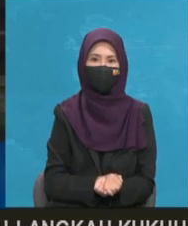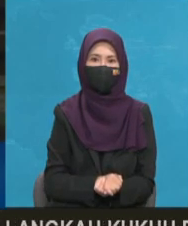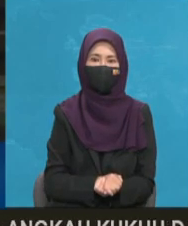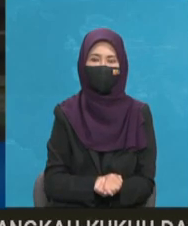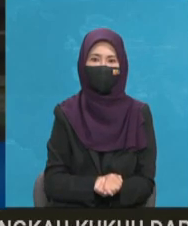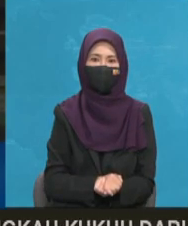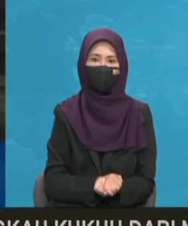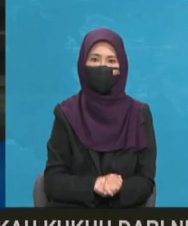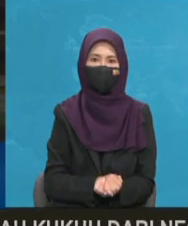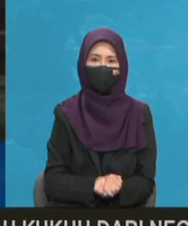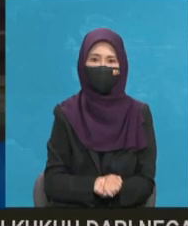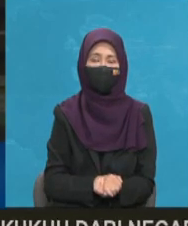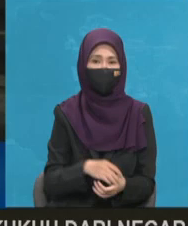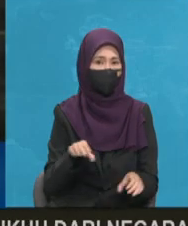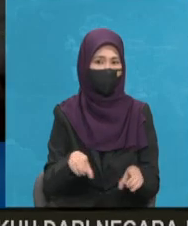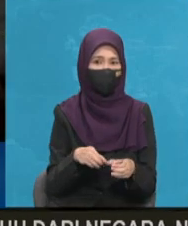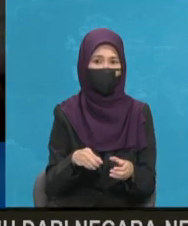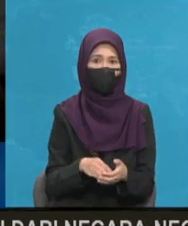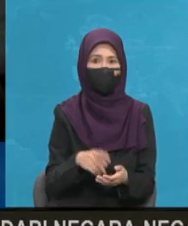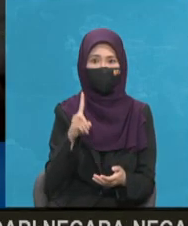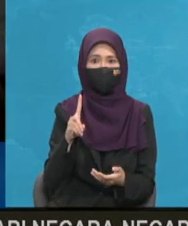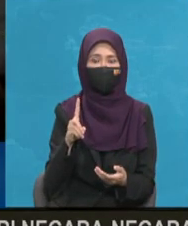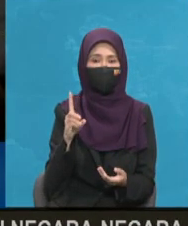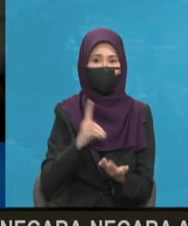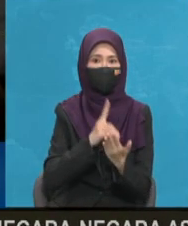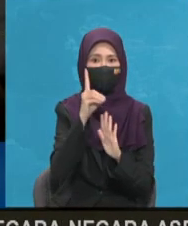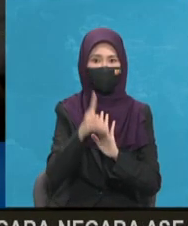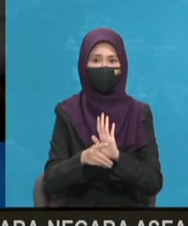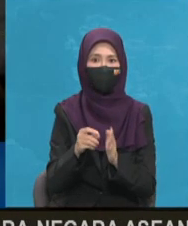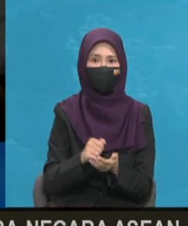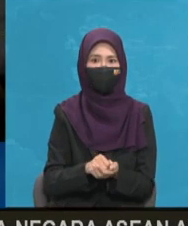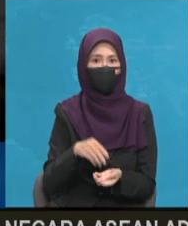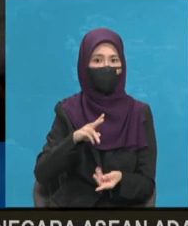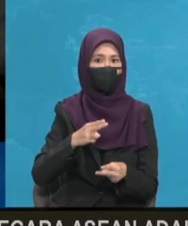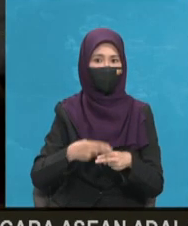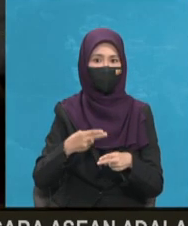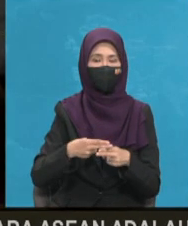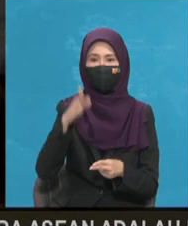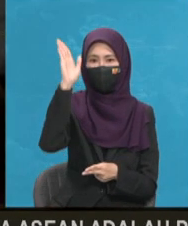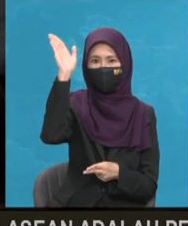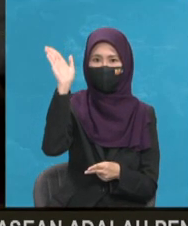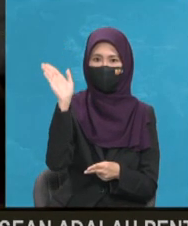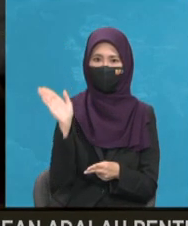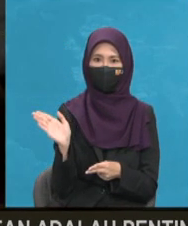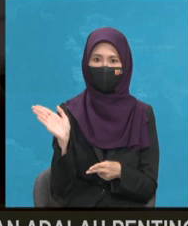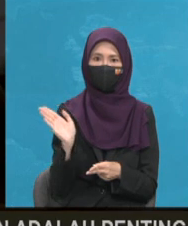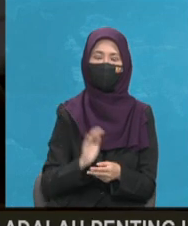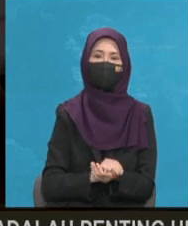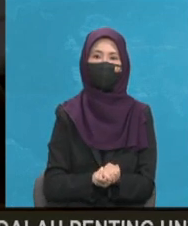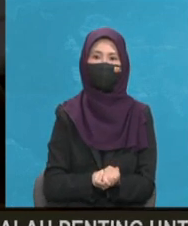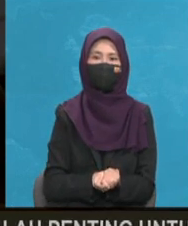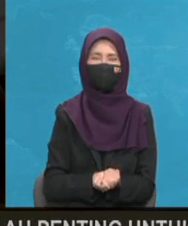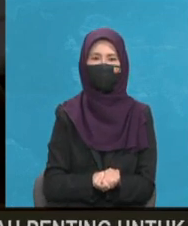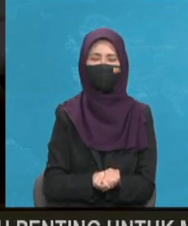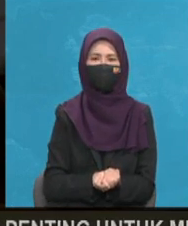akan mudah beroperasi pada hari Rabu 1 Desember 21 bagi memasuki premis-premis di negara Brunei Darussalam